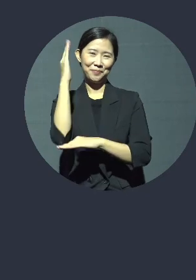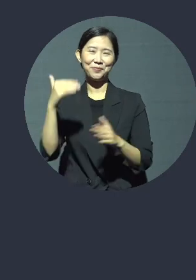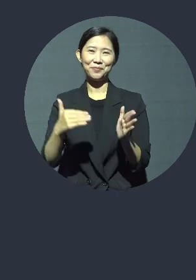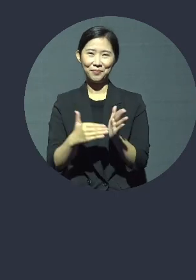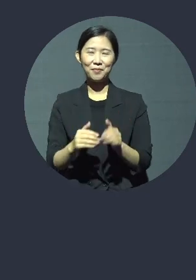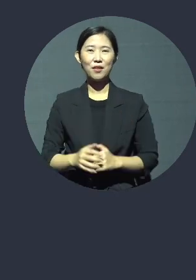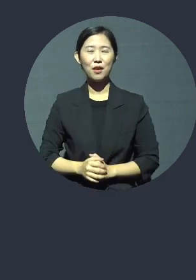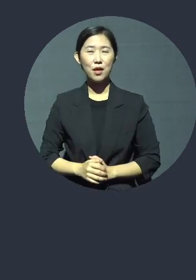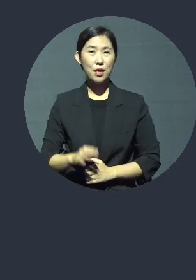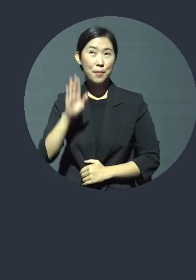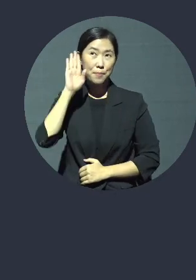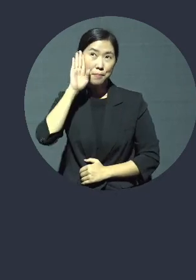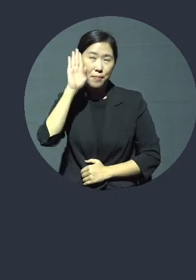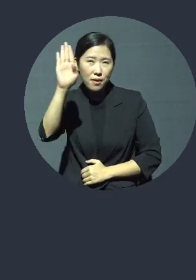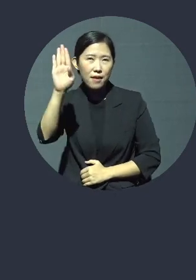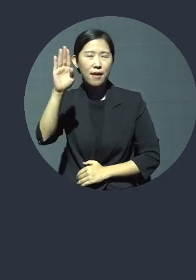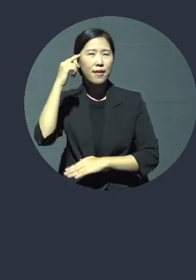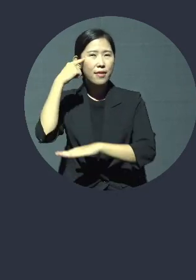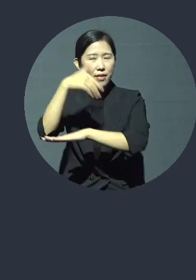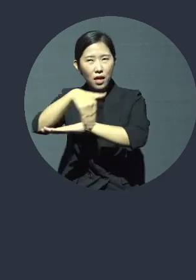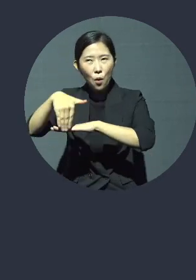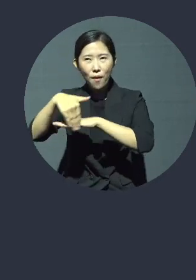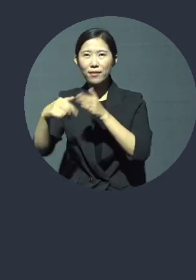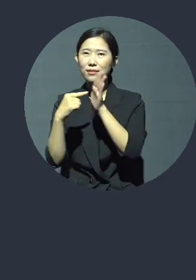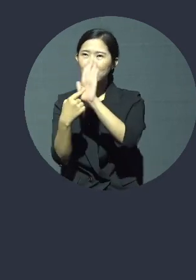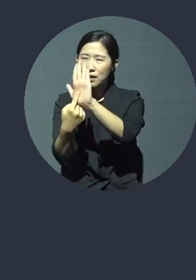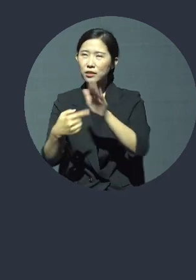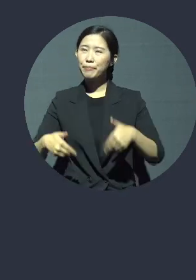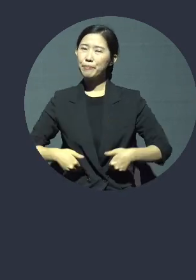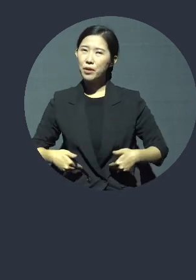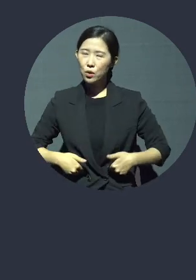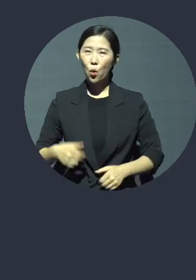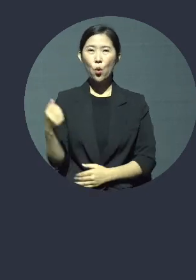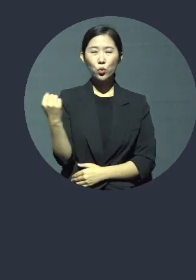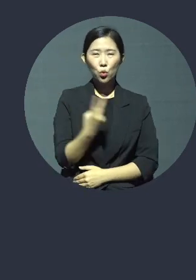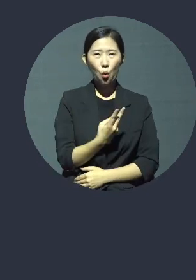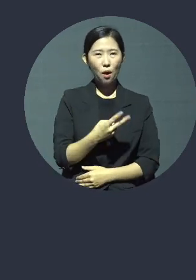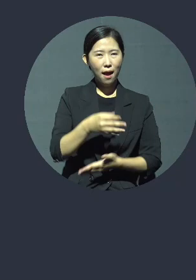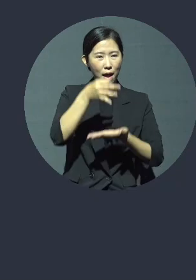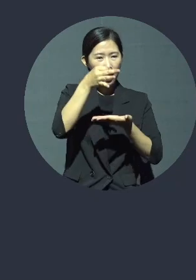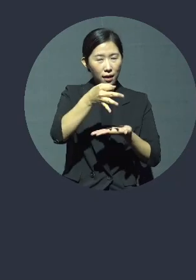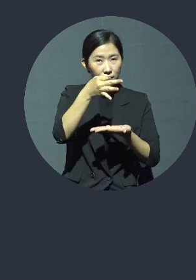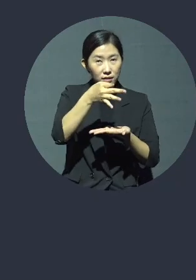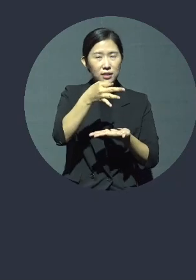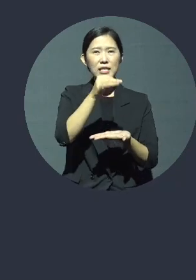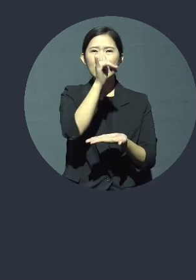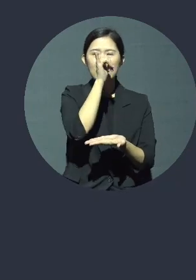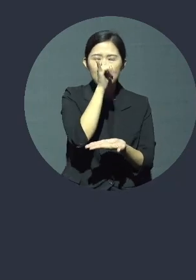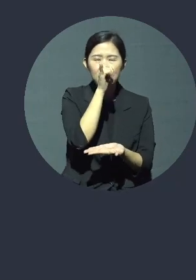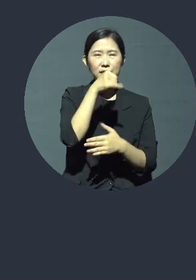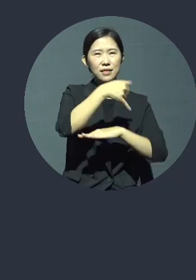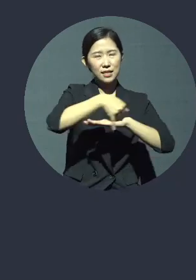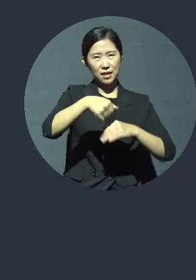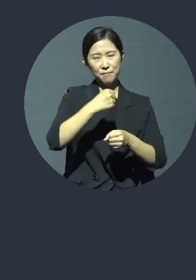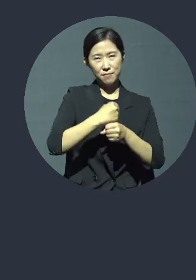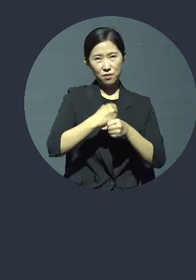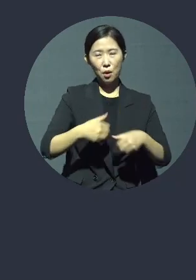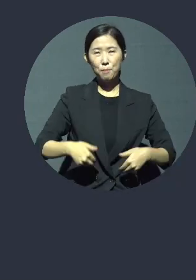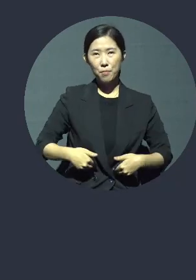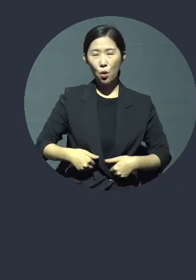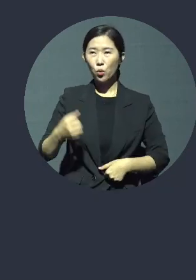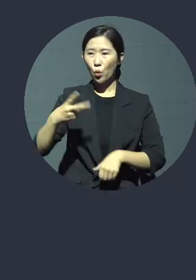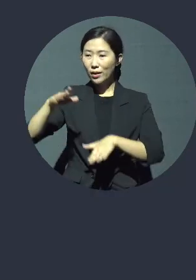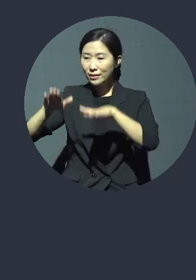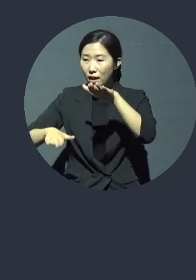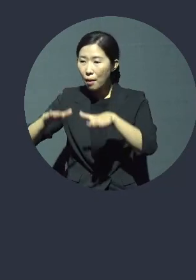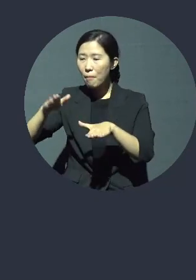통해 미래의 로드맵을 제시하고 마지막으로 지속 가능한 사회를 위해 차별 없이 모두의 삶을 윤택하게 디자인하는